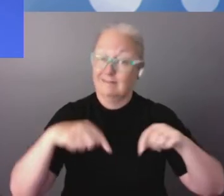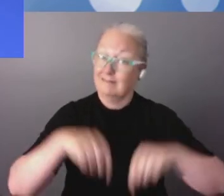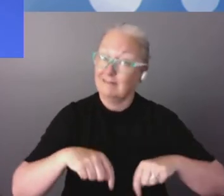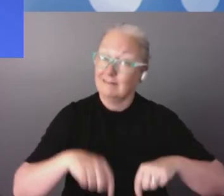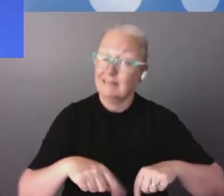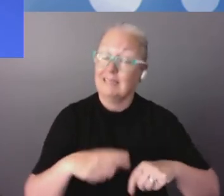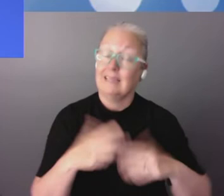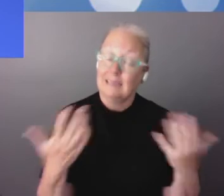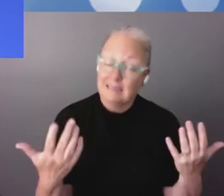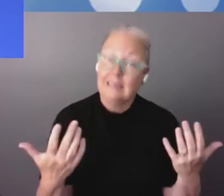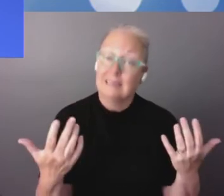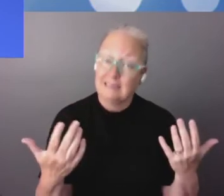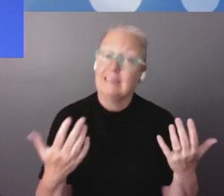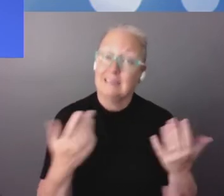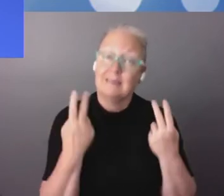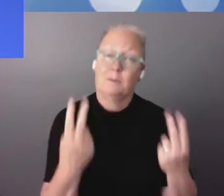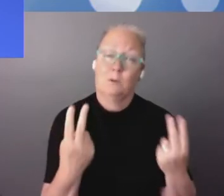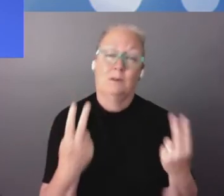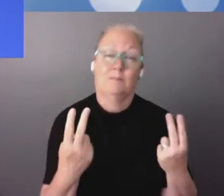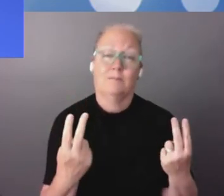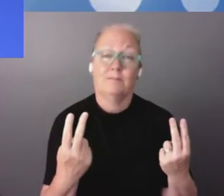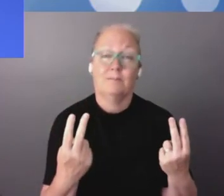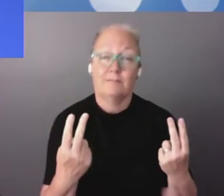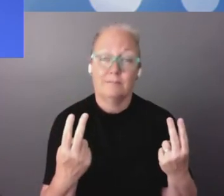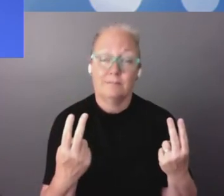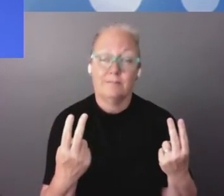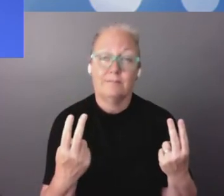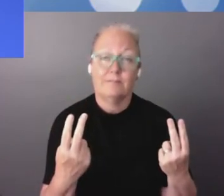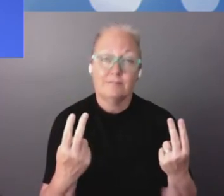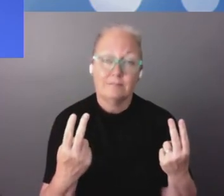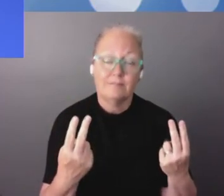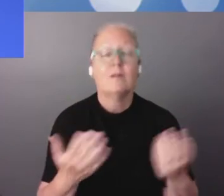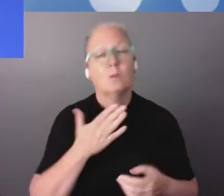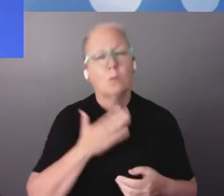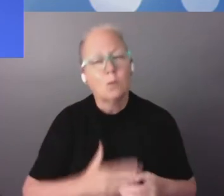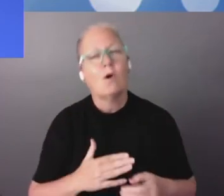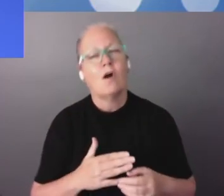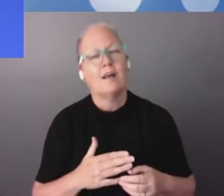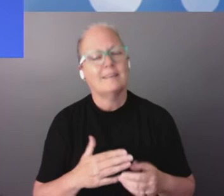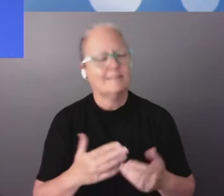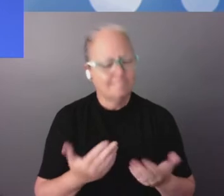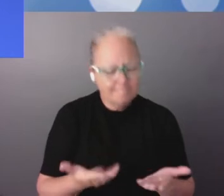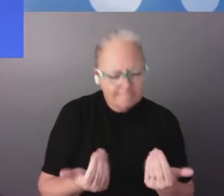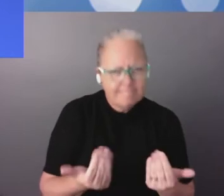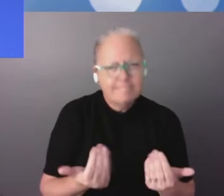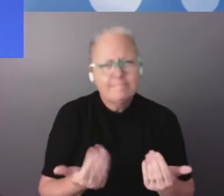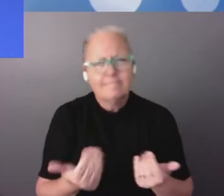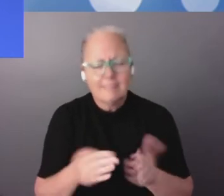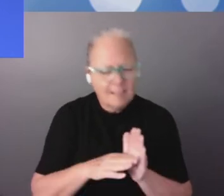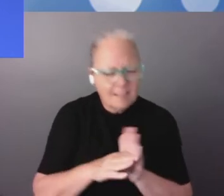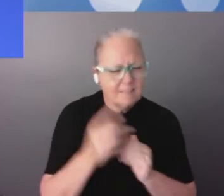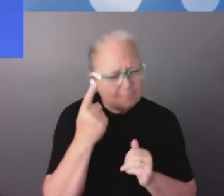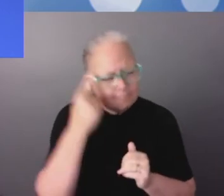Unies et d'organisations qui étaient créées à cet événement, de créer un système